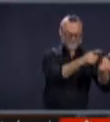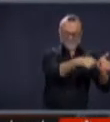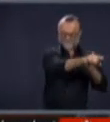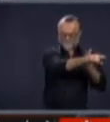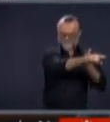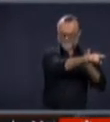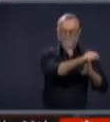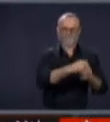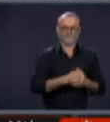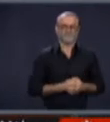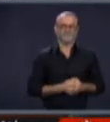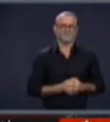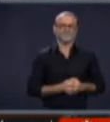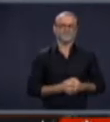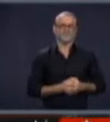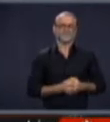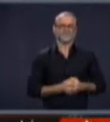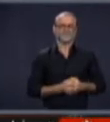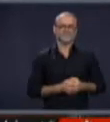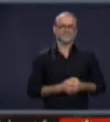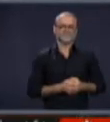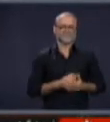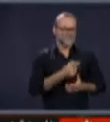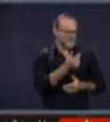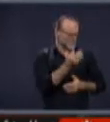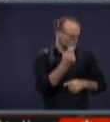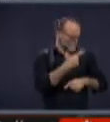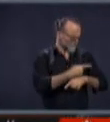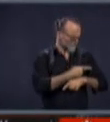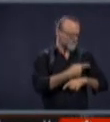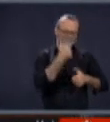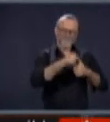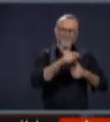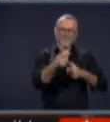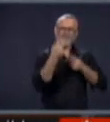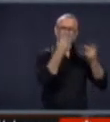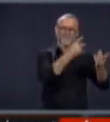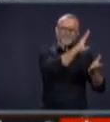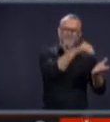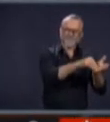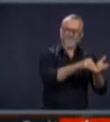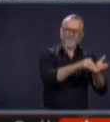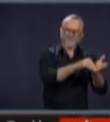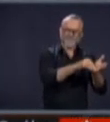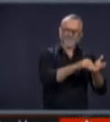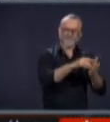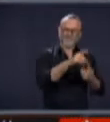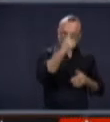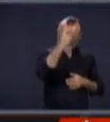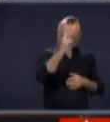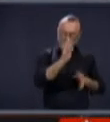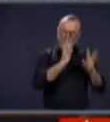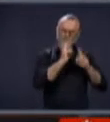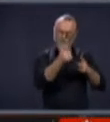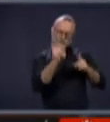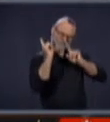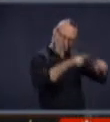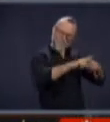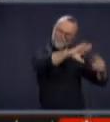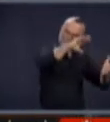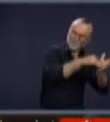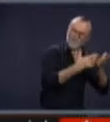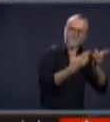à Montréal dans une semaine. Il y a quelques jours, vous étiez à Montréal et bien sûr, vous avez tenu à y